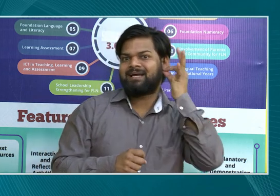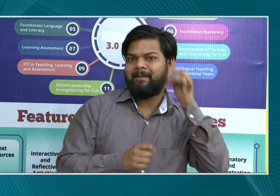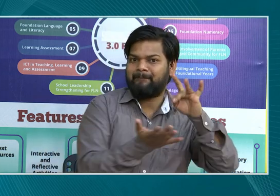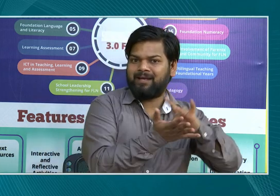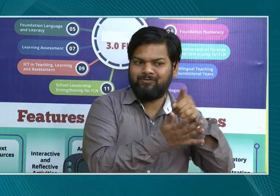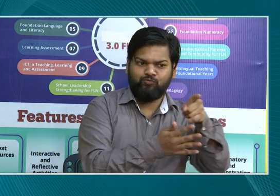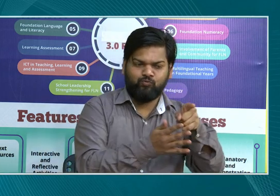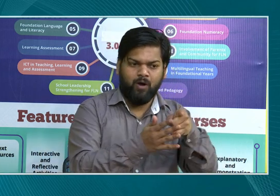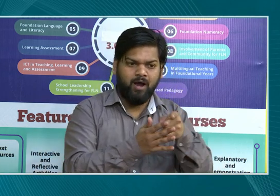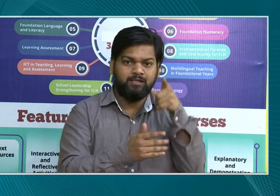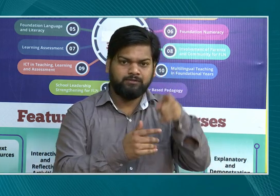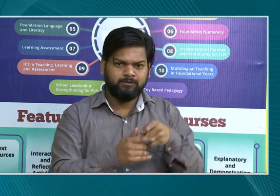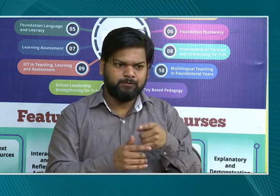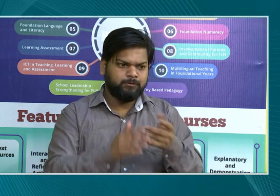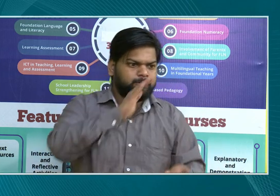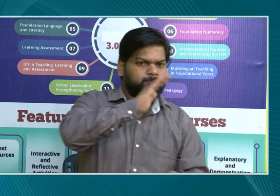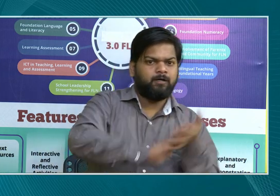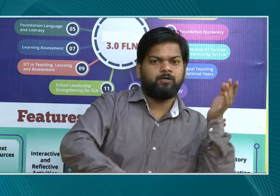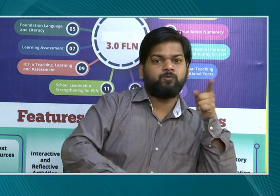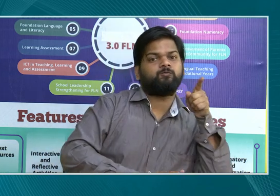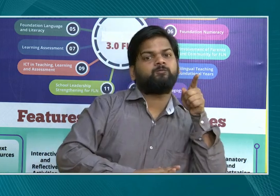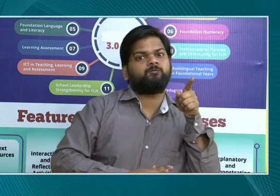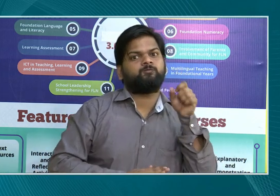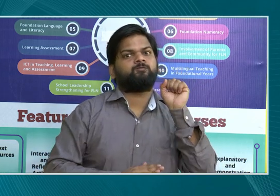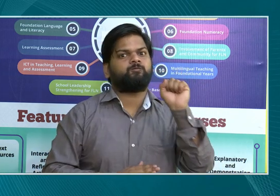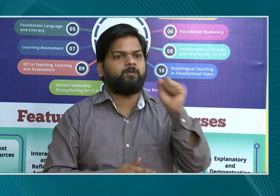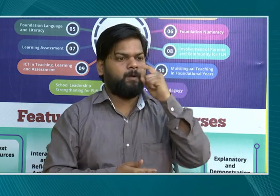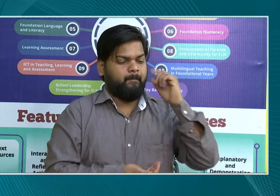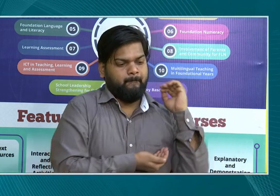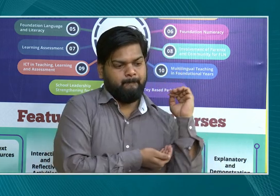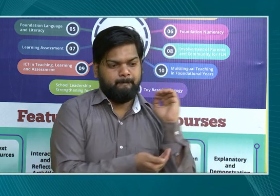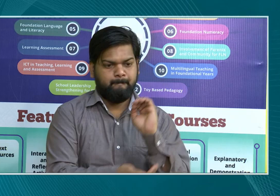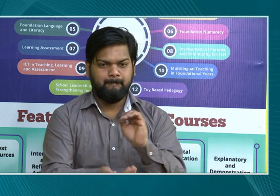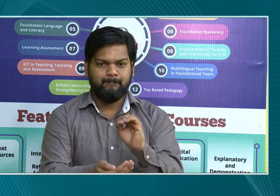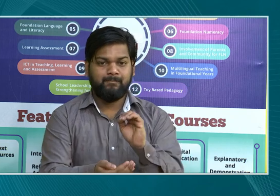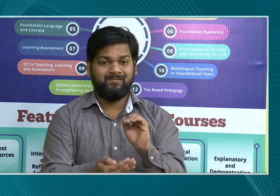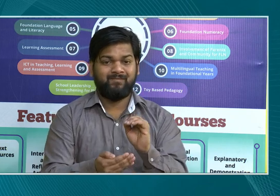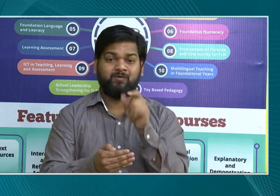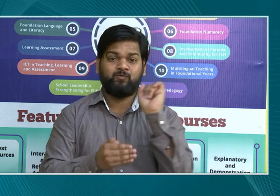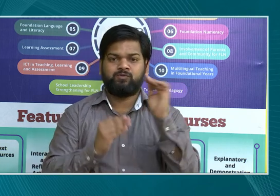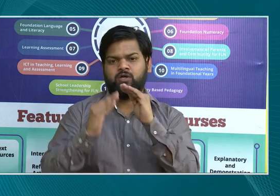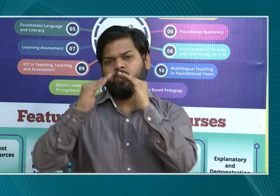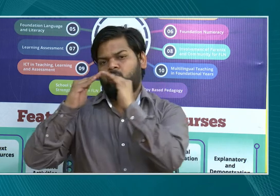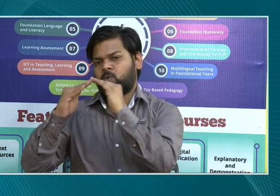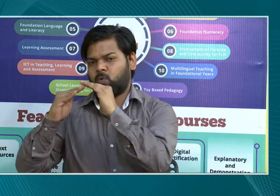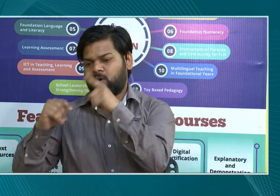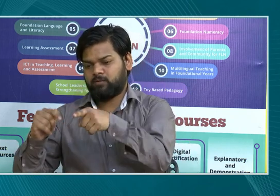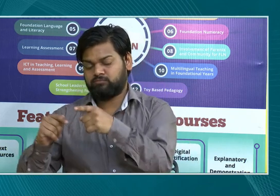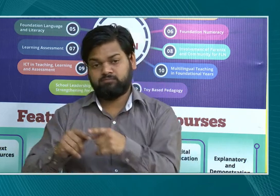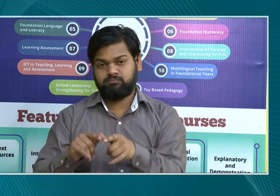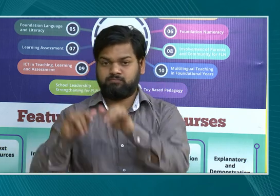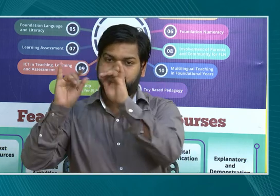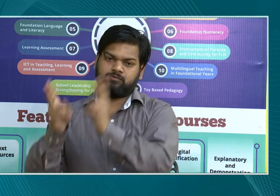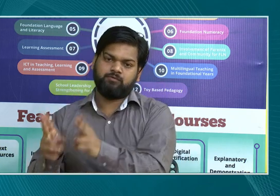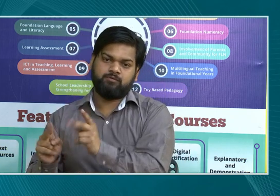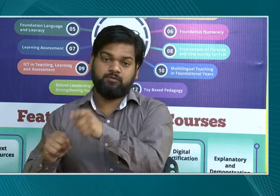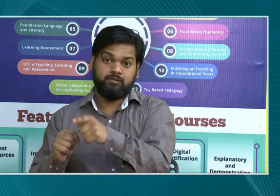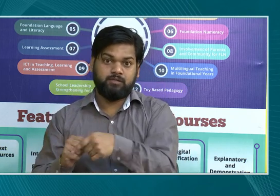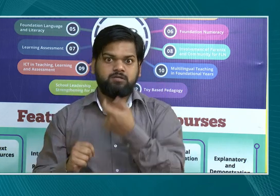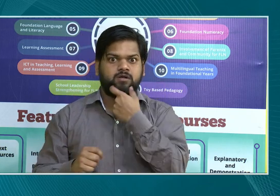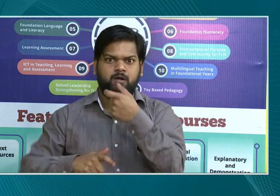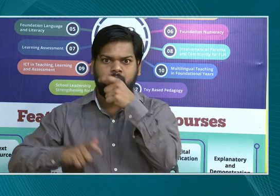तो अपनी पुत्री मैं को अपनी महल में ही छोड़ गए की नहीं मजबूरी से वो उनको अपने साथ नहीं ले जा सके लेकिन अंग्रेजी सरकार ने तलाश रही थी